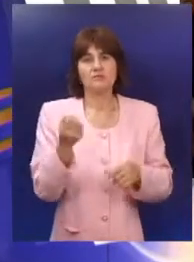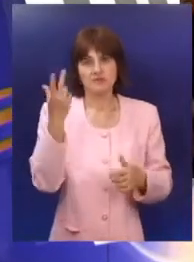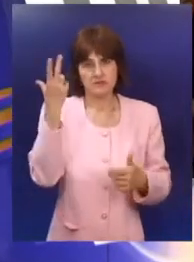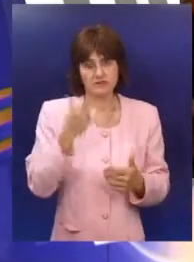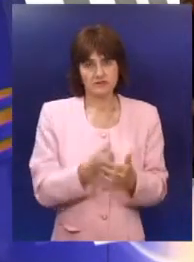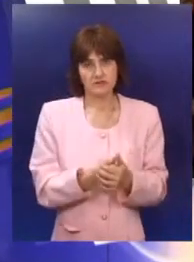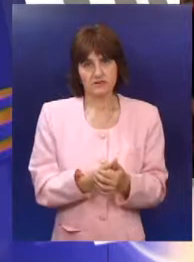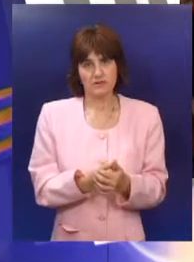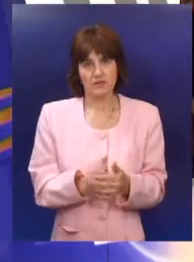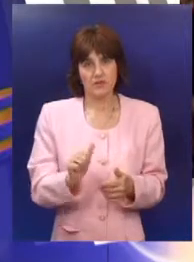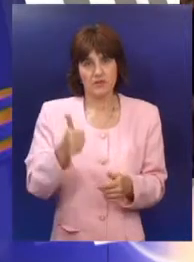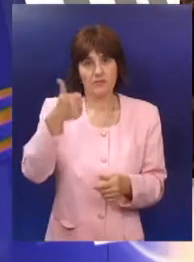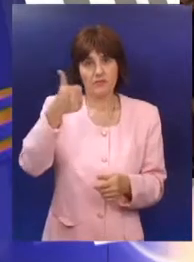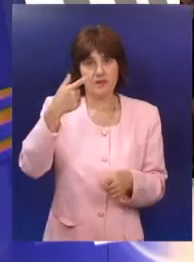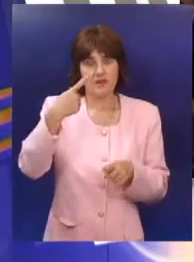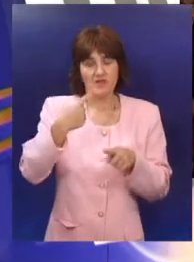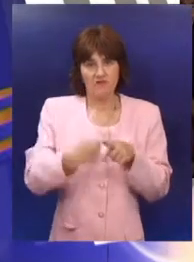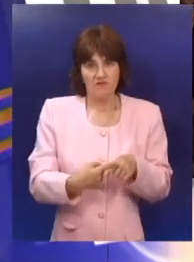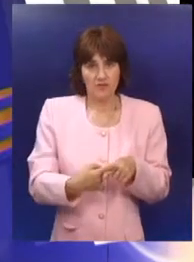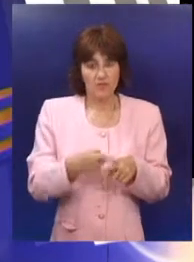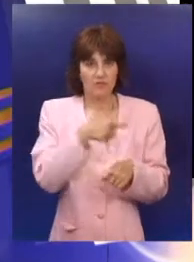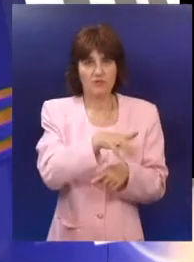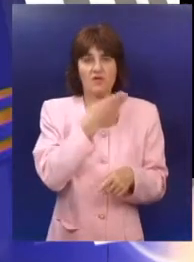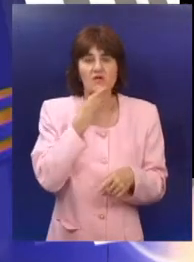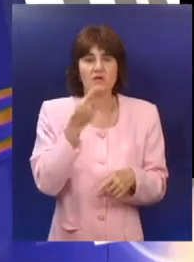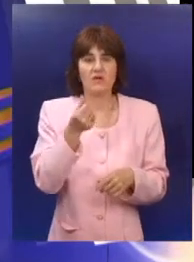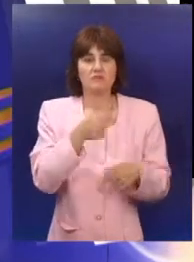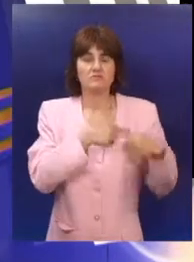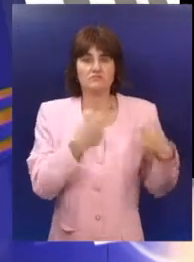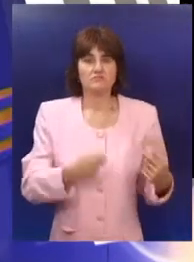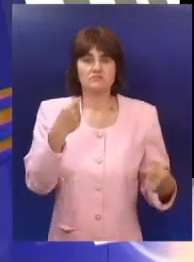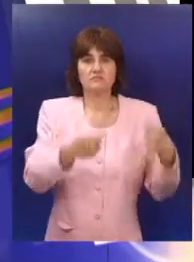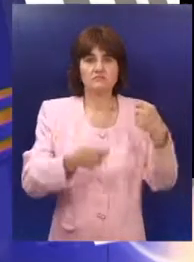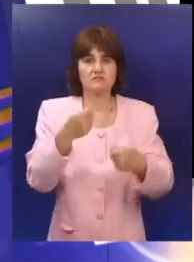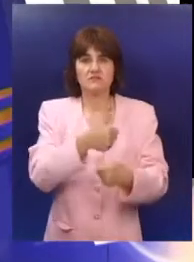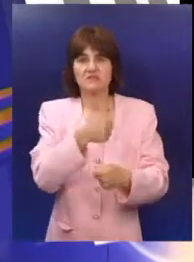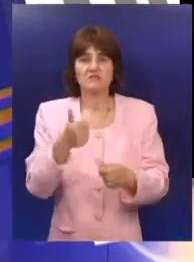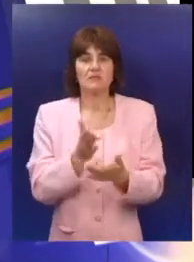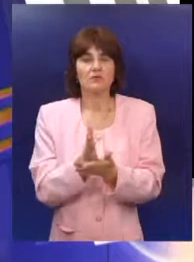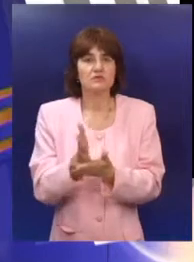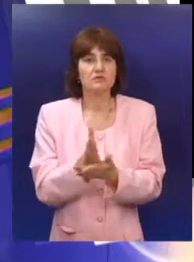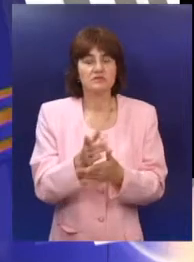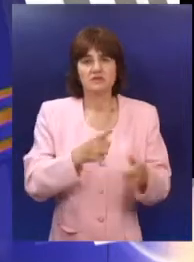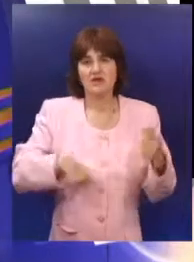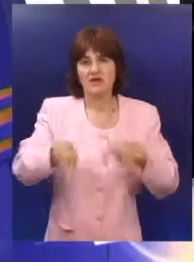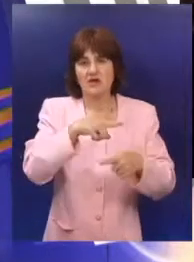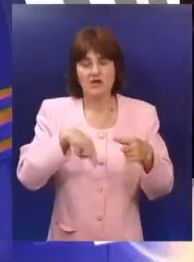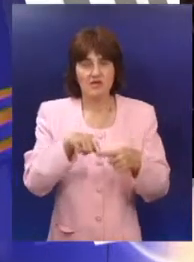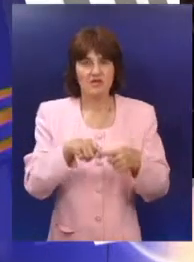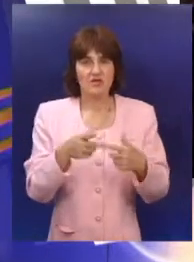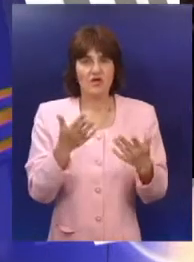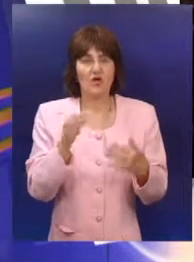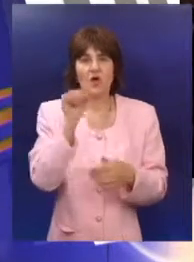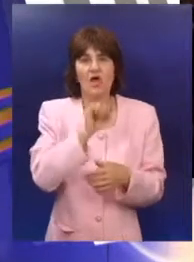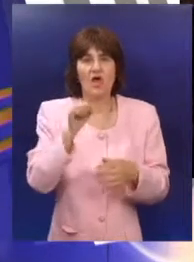politici. Po prvi put od osnivanja, kako je rečeno, festival nema novčanog sponzora, već samo podršku kroz robu i usluge. Budžet